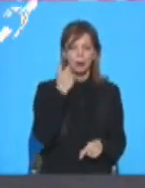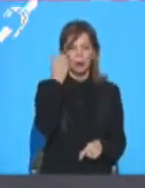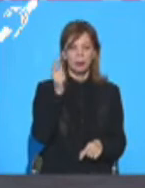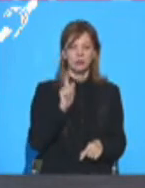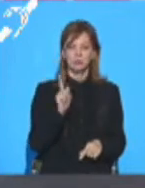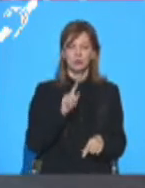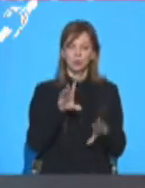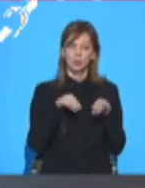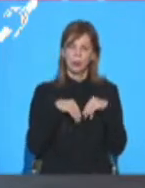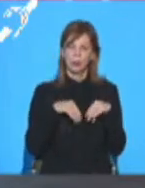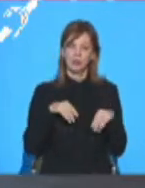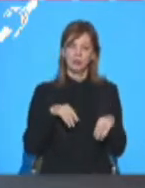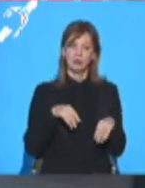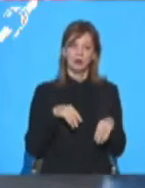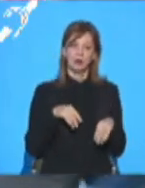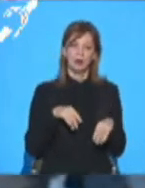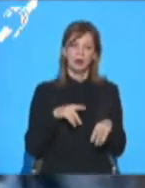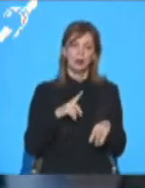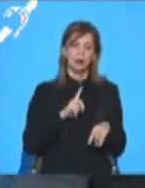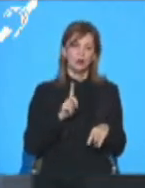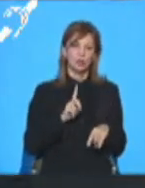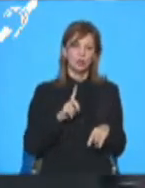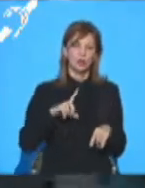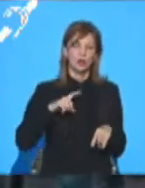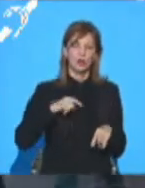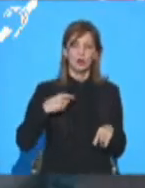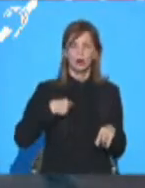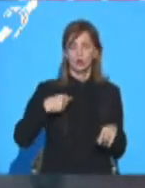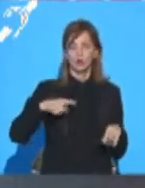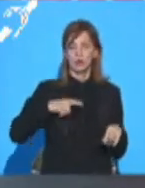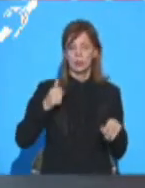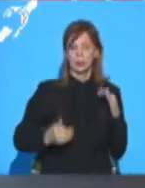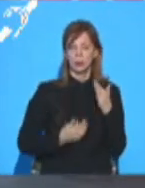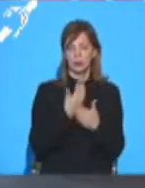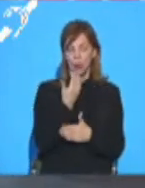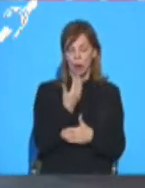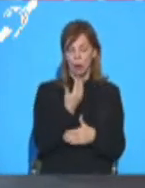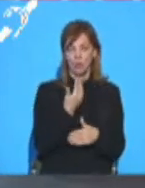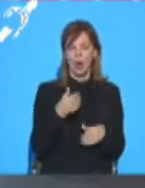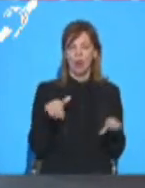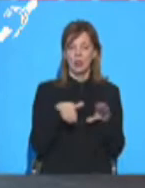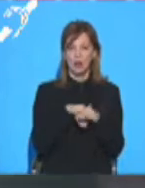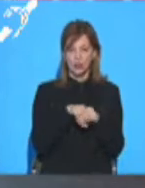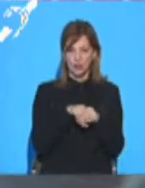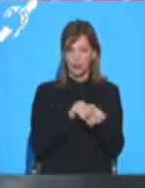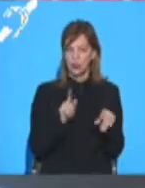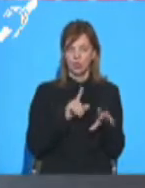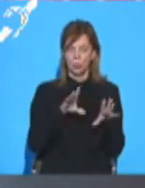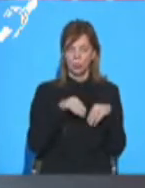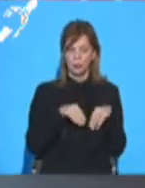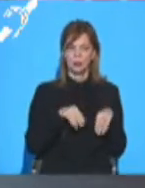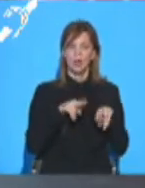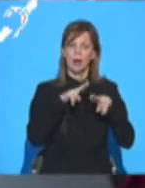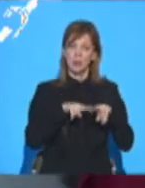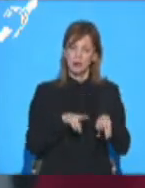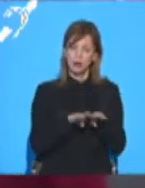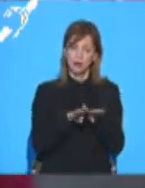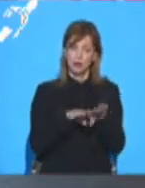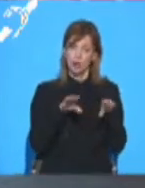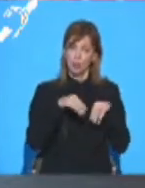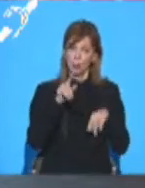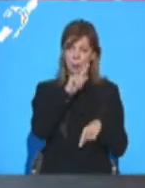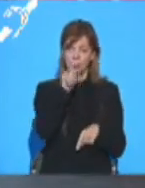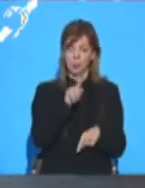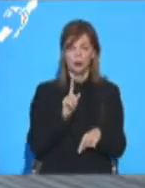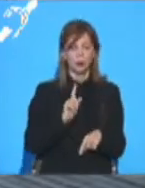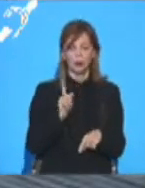Nu, e de o lună de zile. Sunt nou. Din noiembrie. Dar ceilalți colegi au primit? Nu au primit